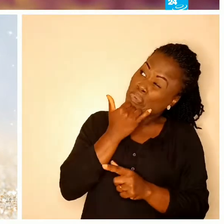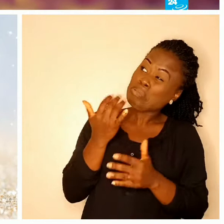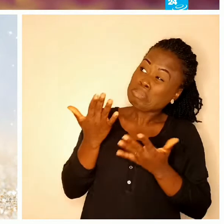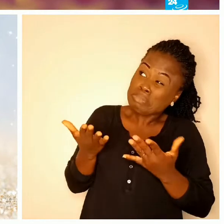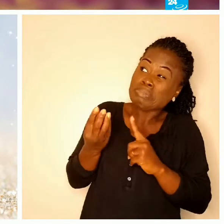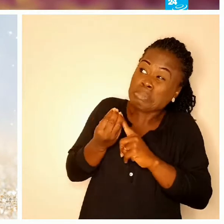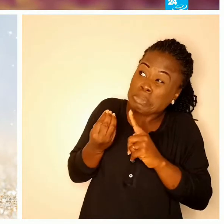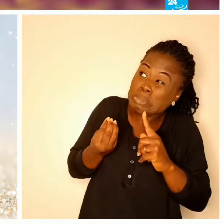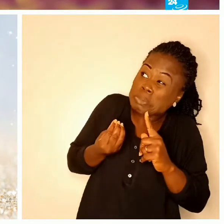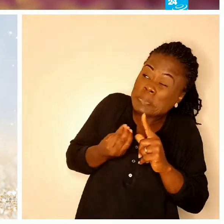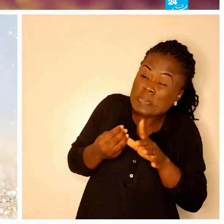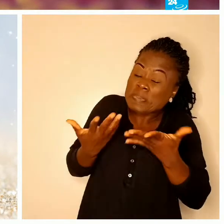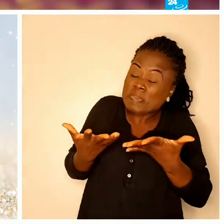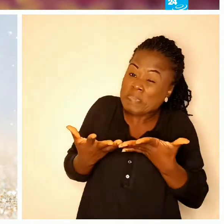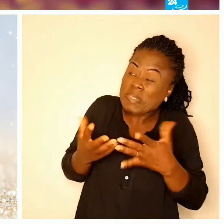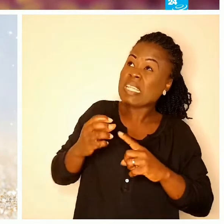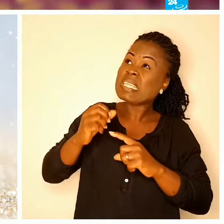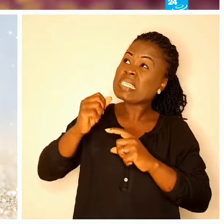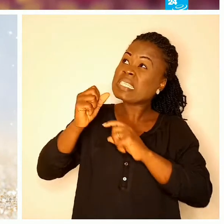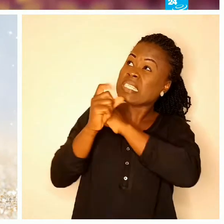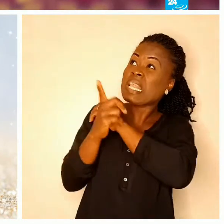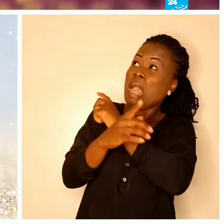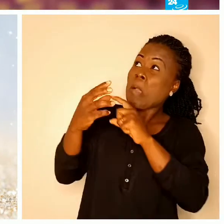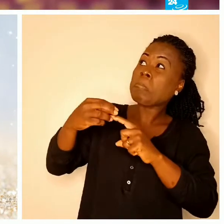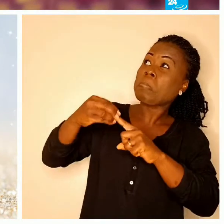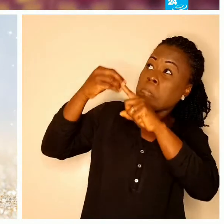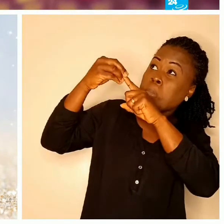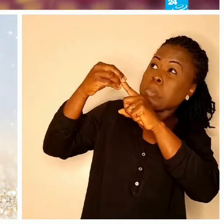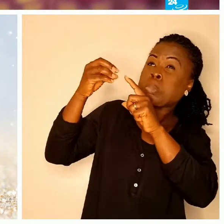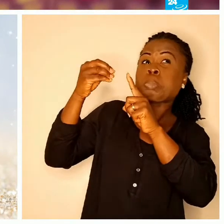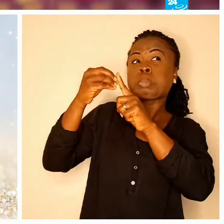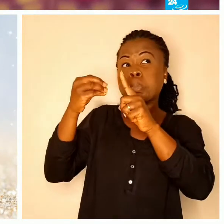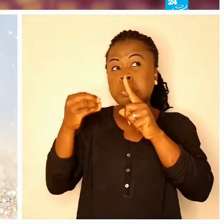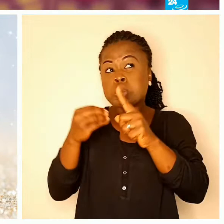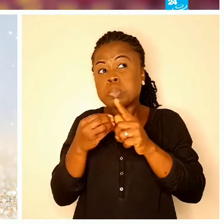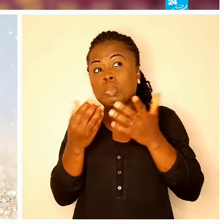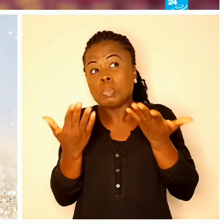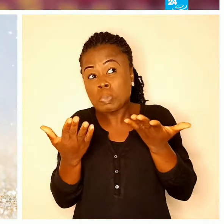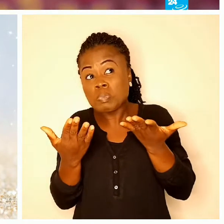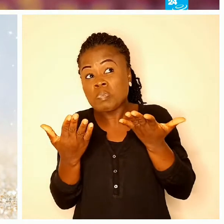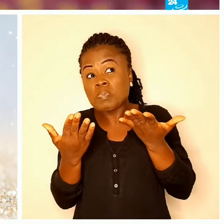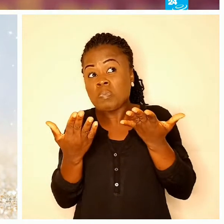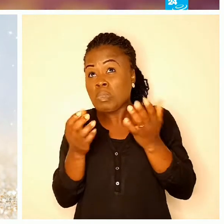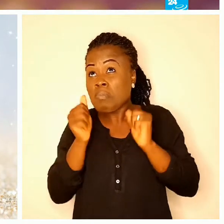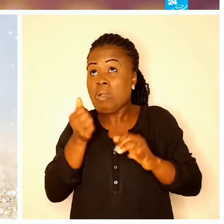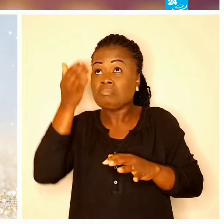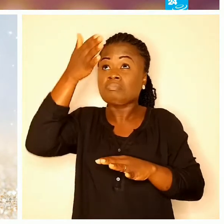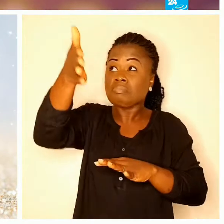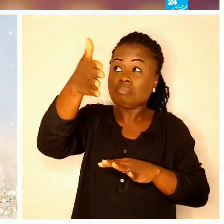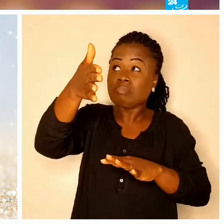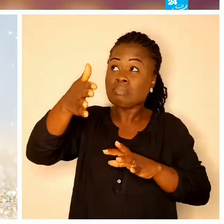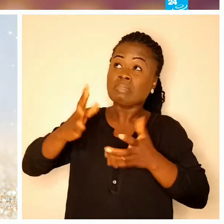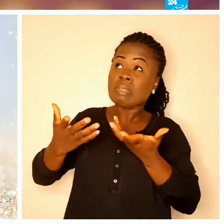une exception sénégalaise? Ou alors, est-ce que la vague épidémique qu'on a vu déferler en Chine, en Europe et aux